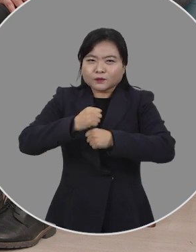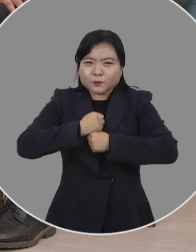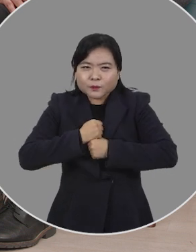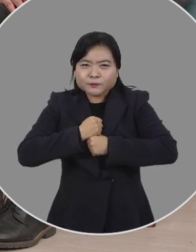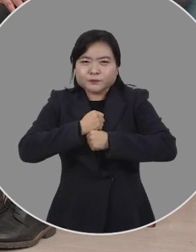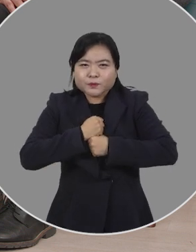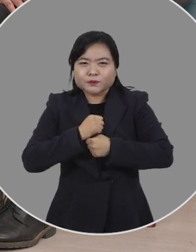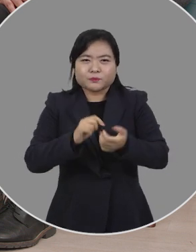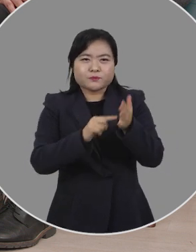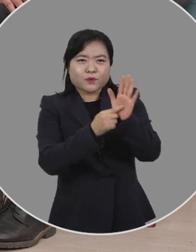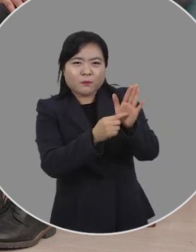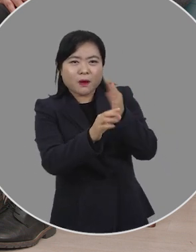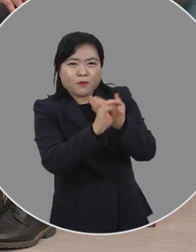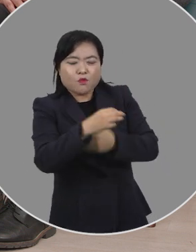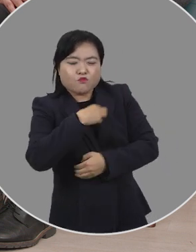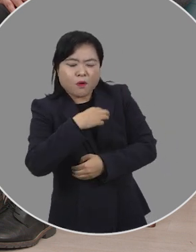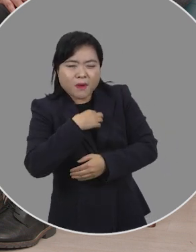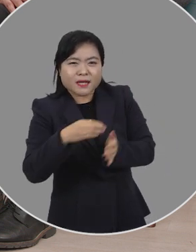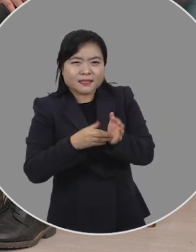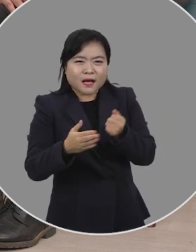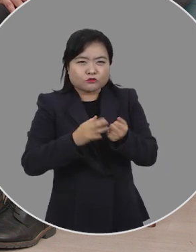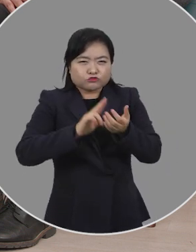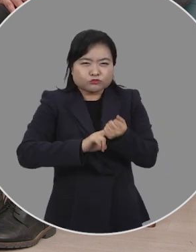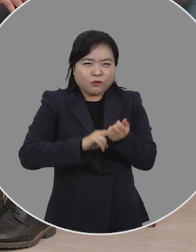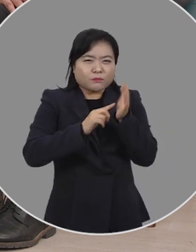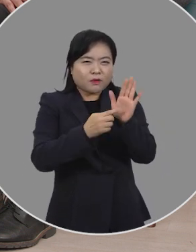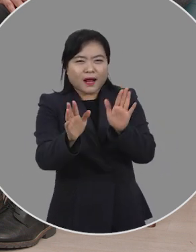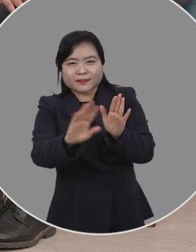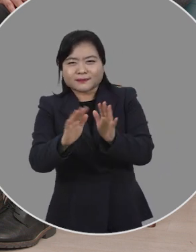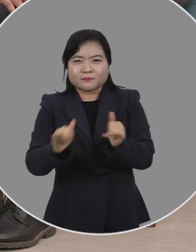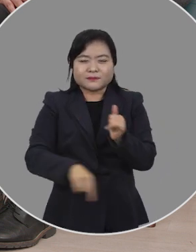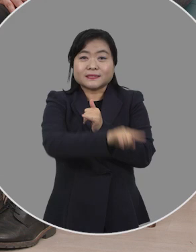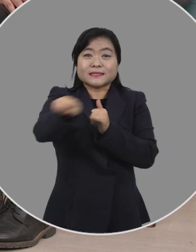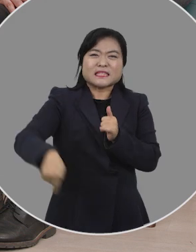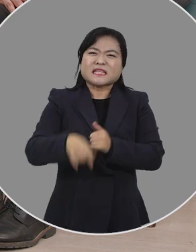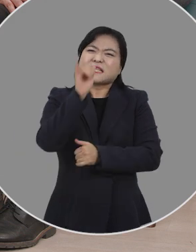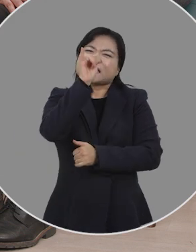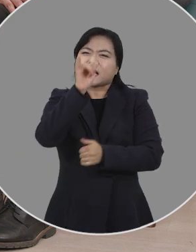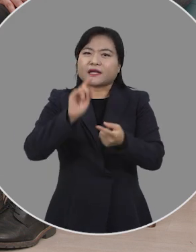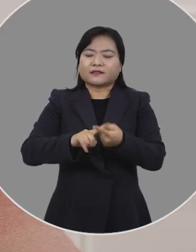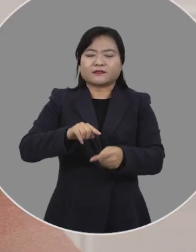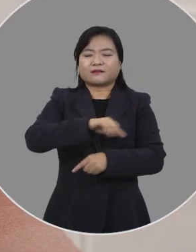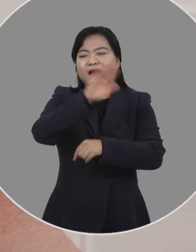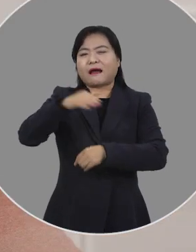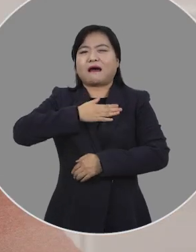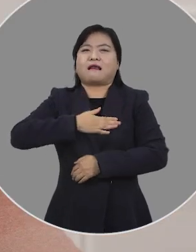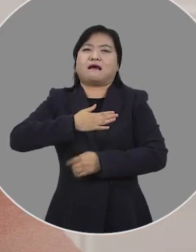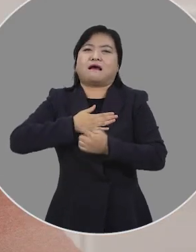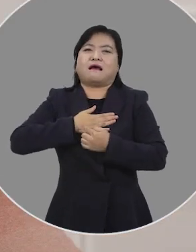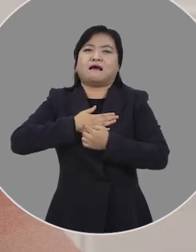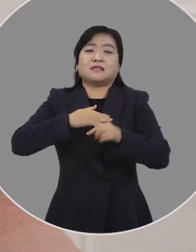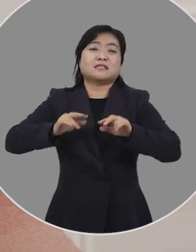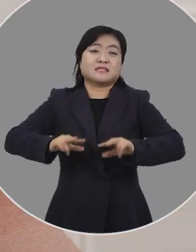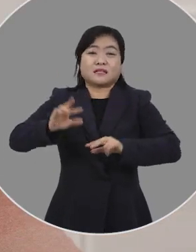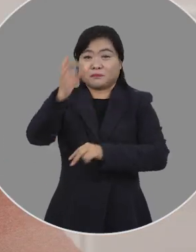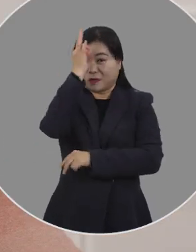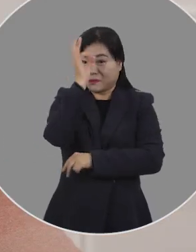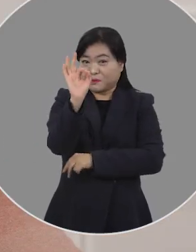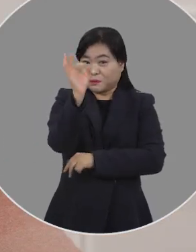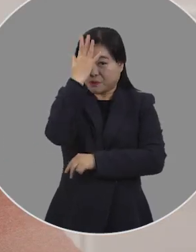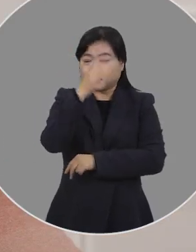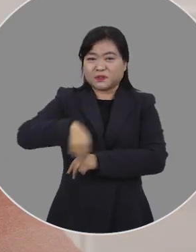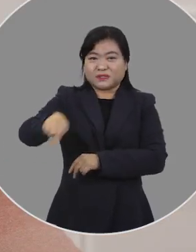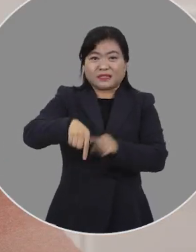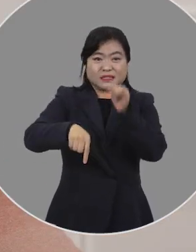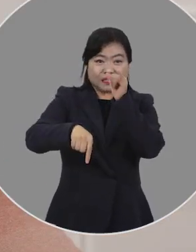위험하다 보니까 드러내지 않는 그런 의견을 가진 사람들이 많이 있다라는 걸 알 수 있는 이제 그런 테크놀로지 같은